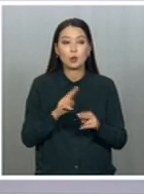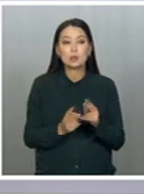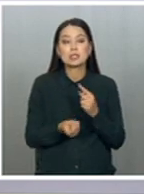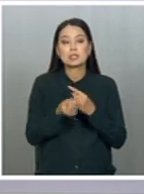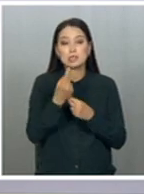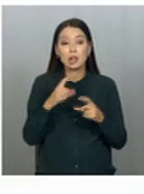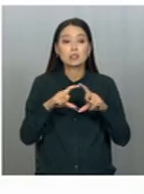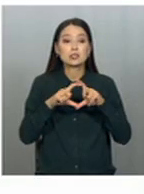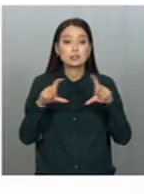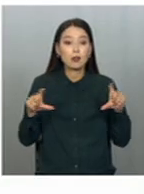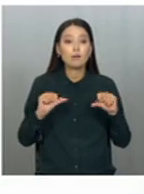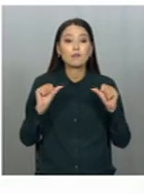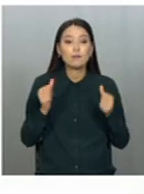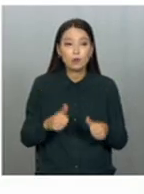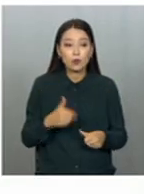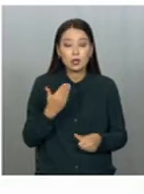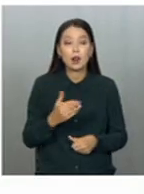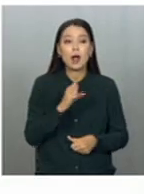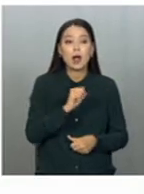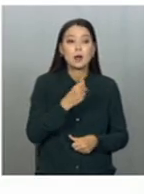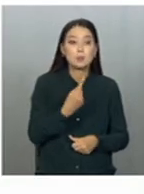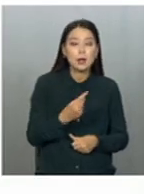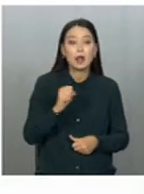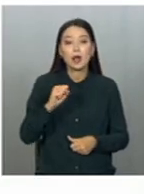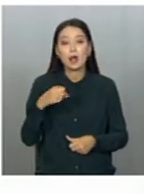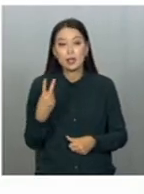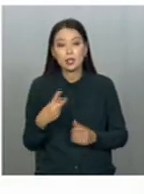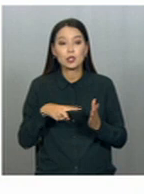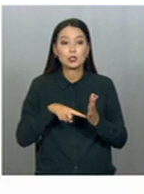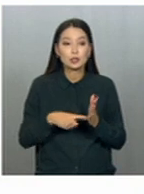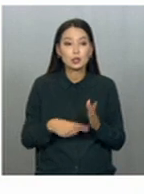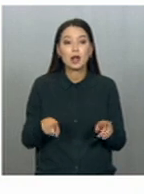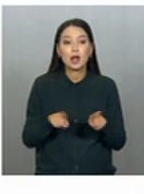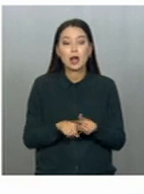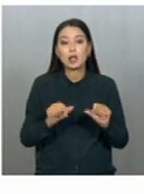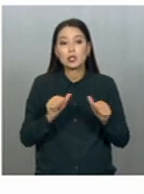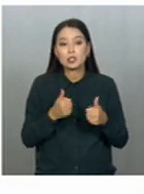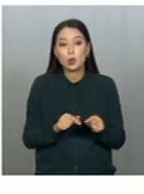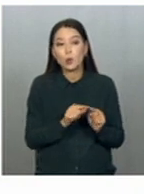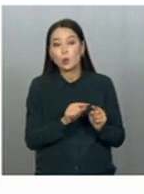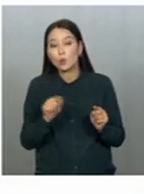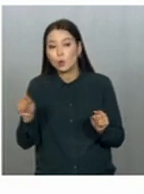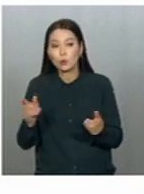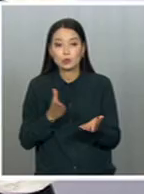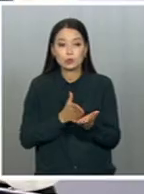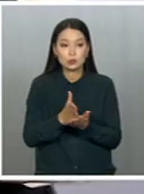соңғы формула балалар ол А1 мен А2 нүктелері арқылы өтетін түзу